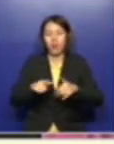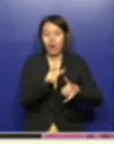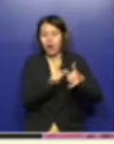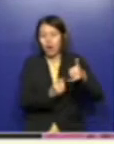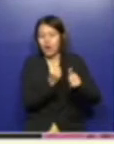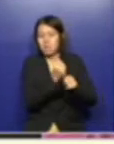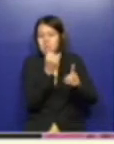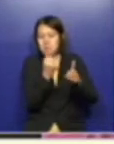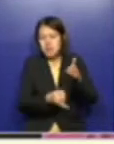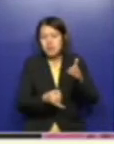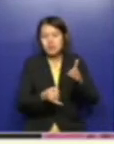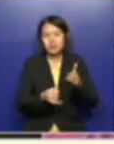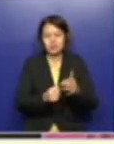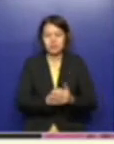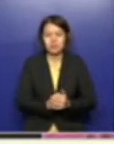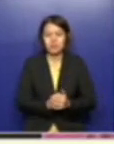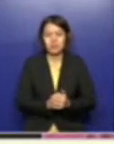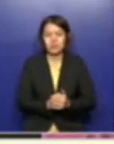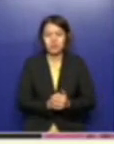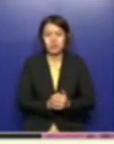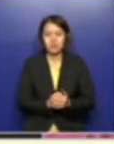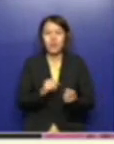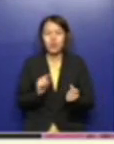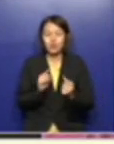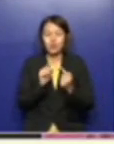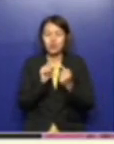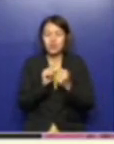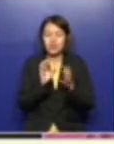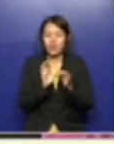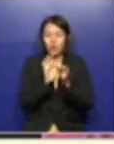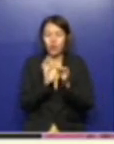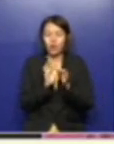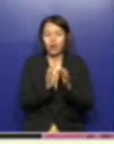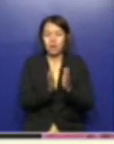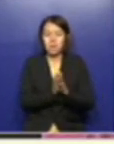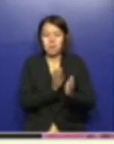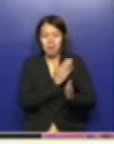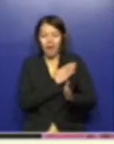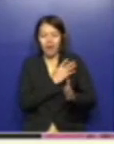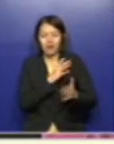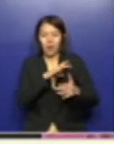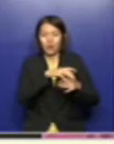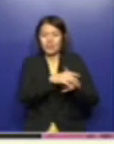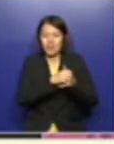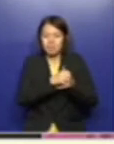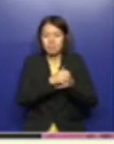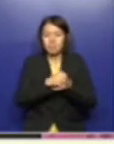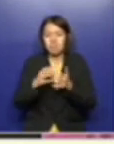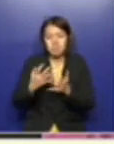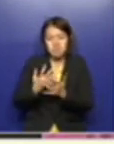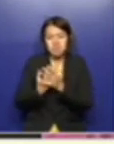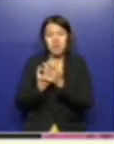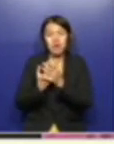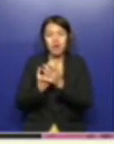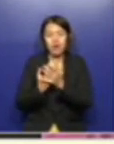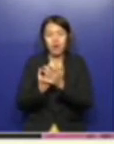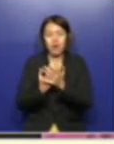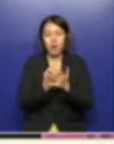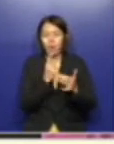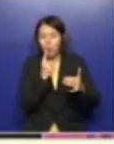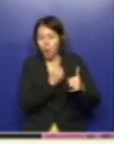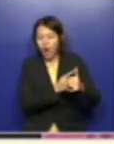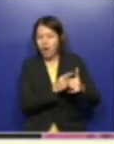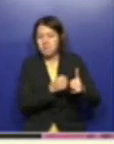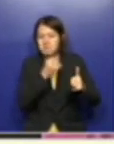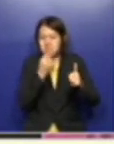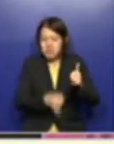าญาจากกรณีที่มีพระภิกษุถูกจับกุมกรณีถูกกล่าวหาว่ากระทำผิ